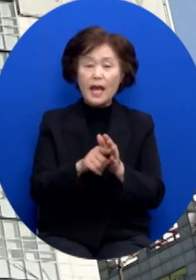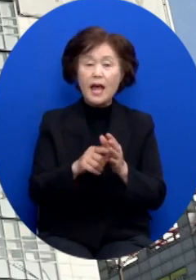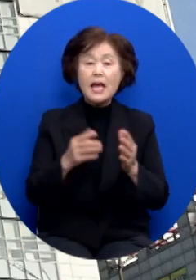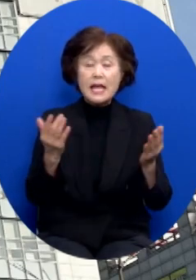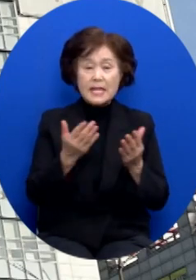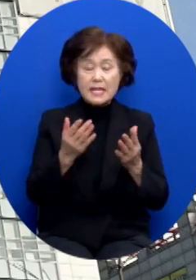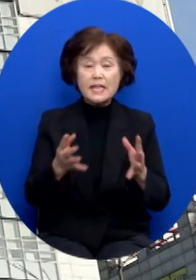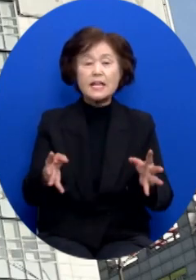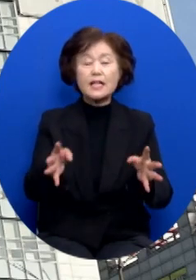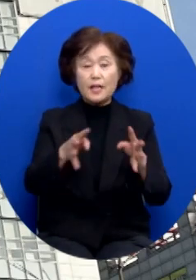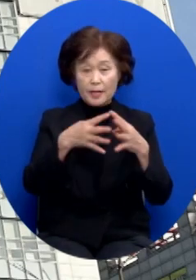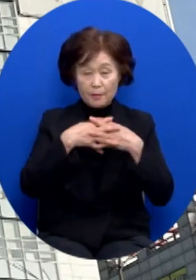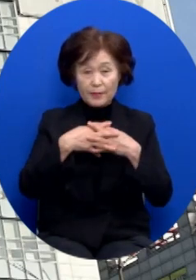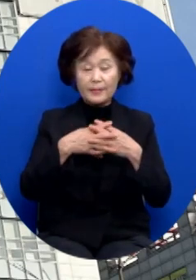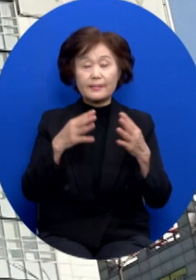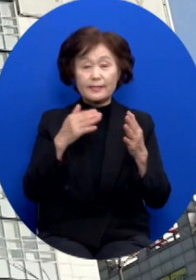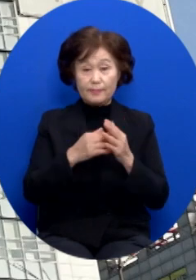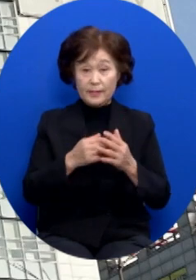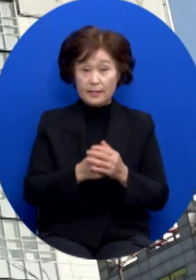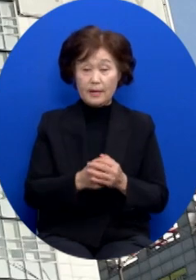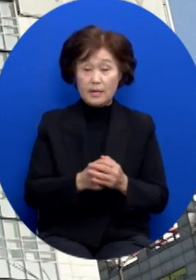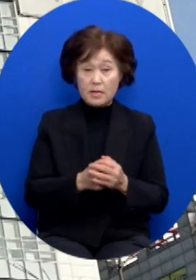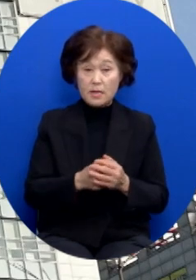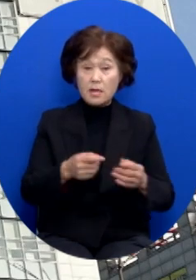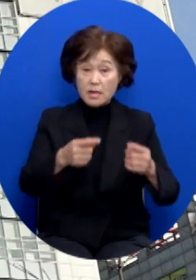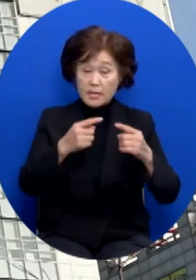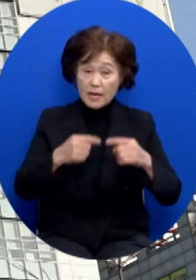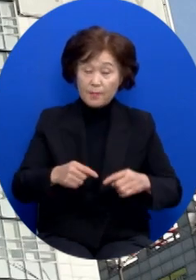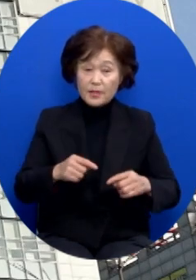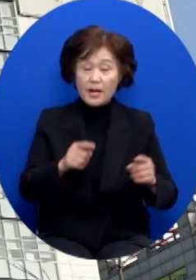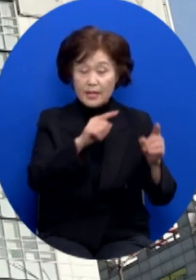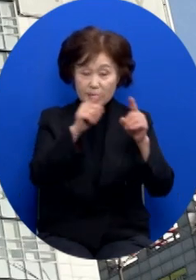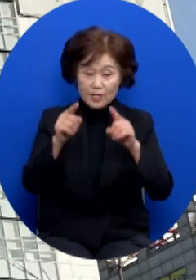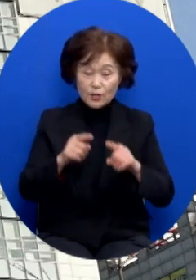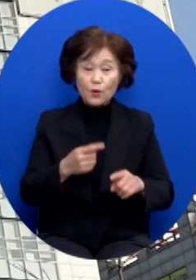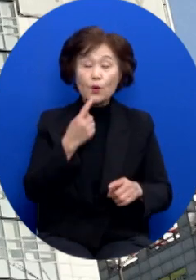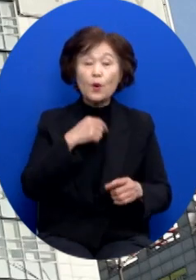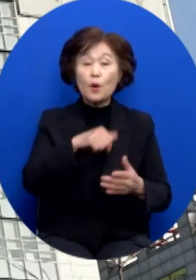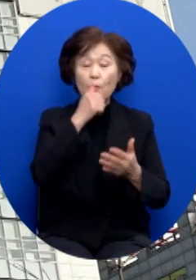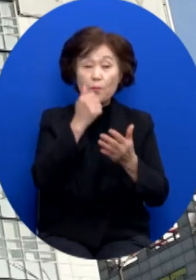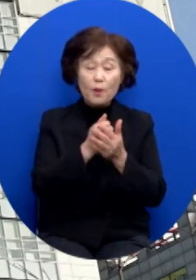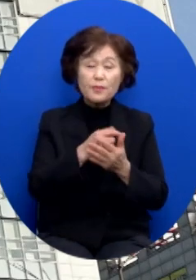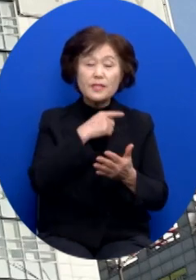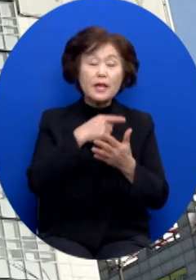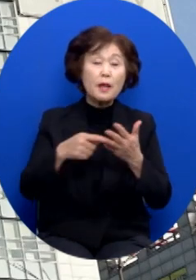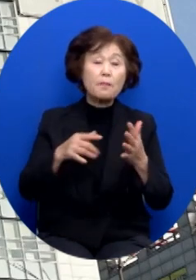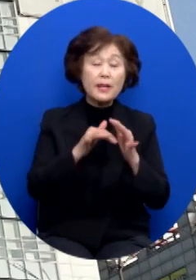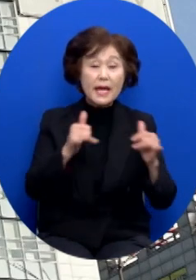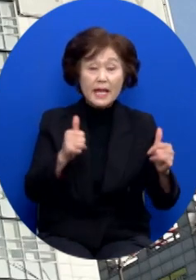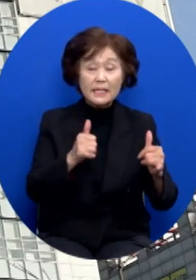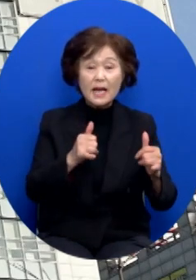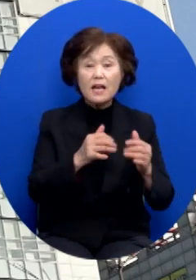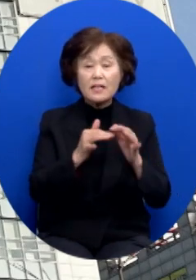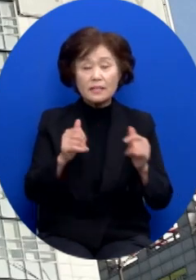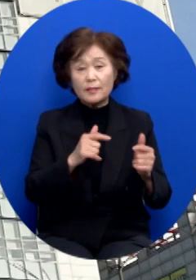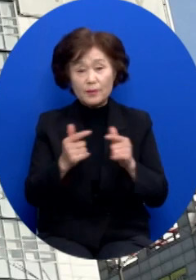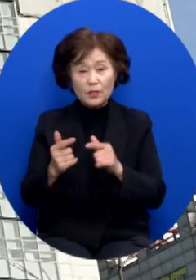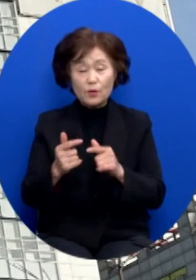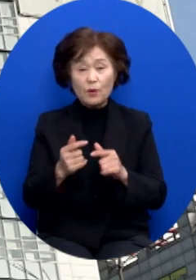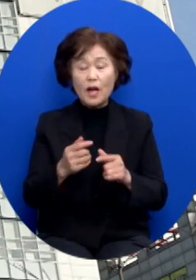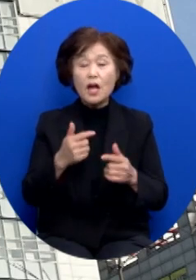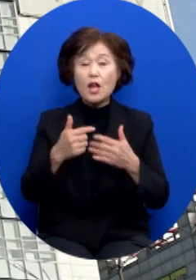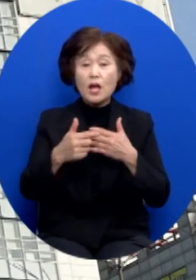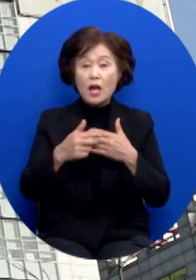협약을 체결했습니다. 업무 협약에 참여한 전국 범죄 피해자 지원연합회와 소망교도소 등은 범죄